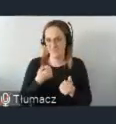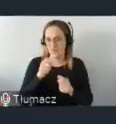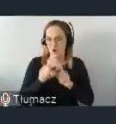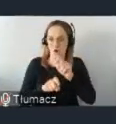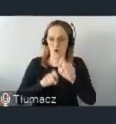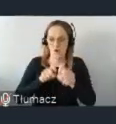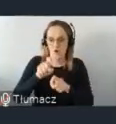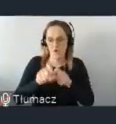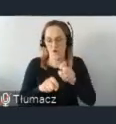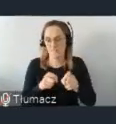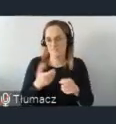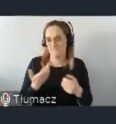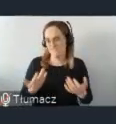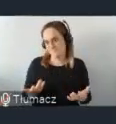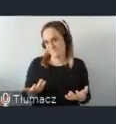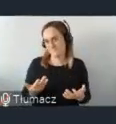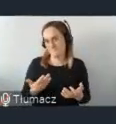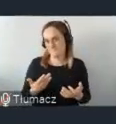kroku przemierzają